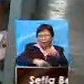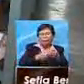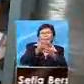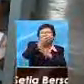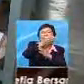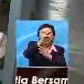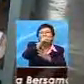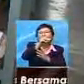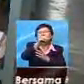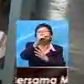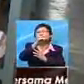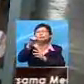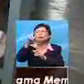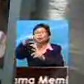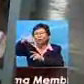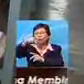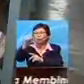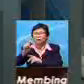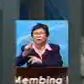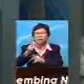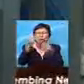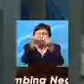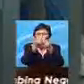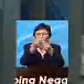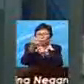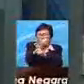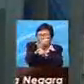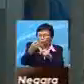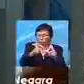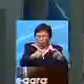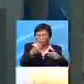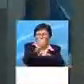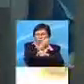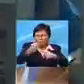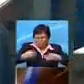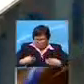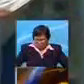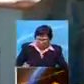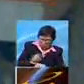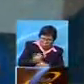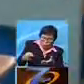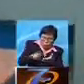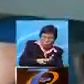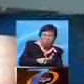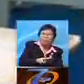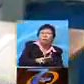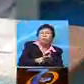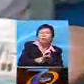sesi MQT. Statistik kes buli yang diklasifikasikan sebagai buli fizikal yang direkodkan